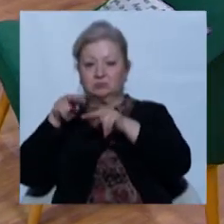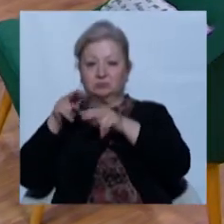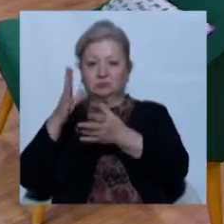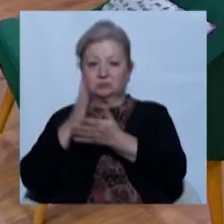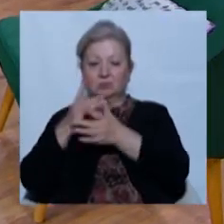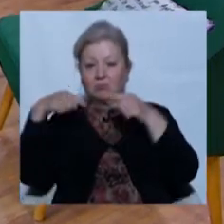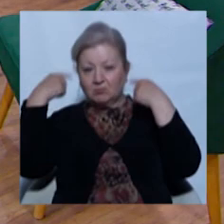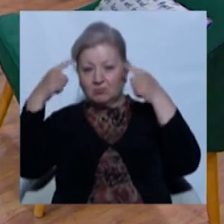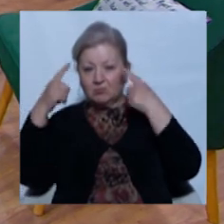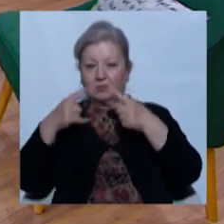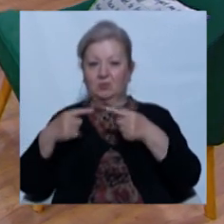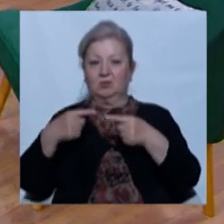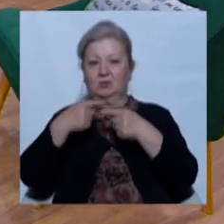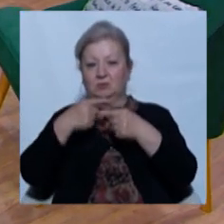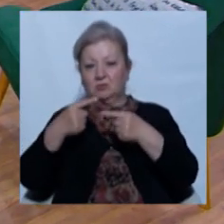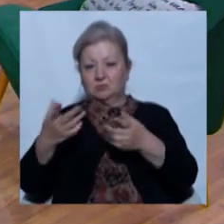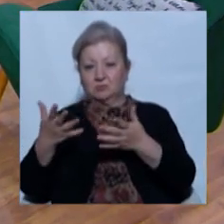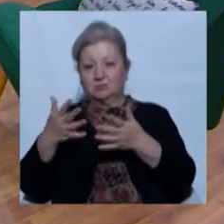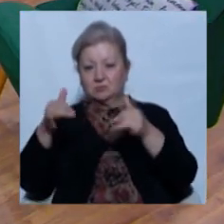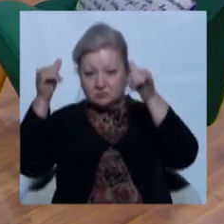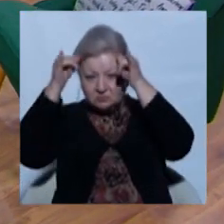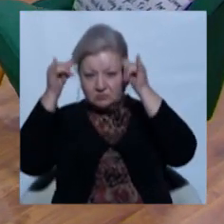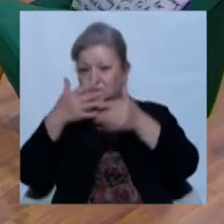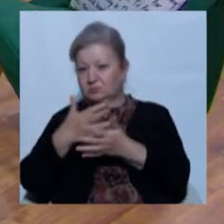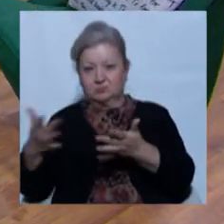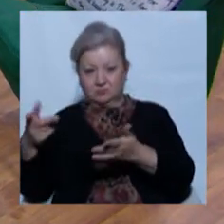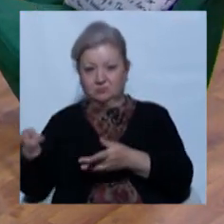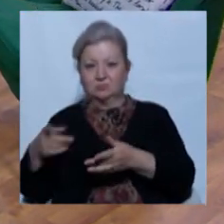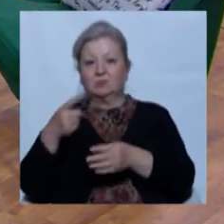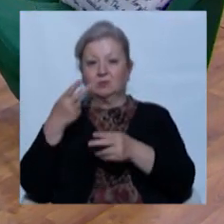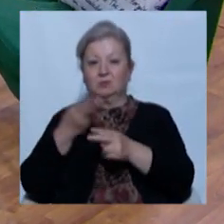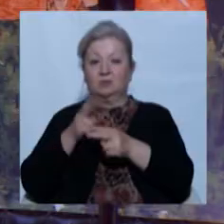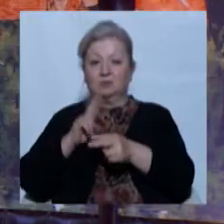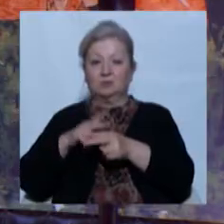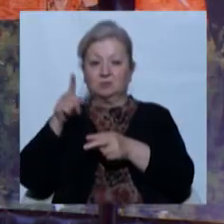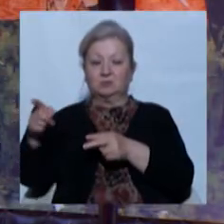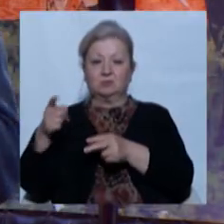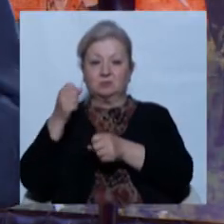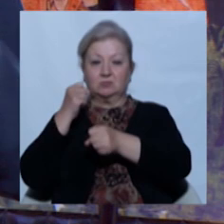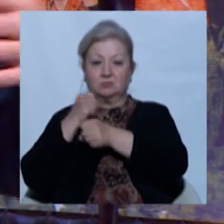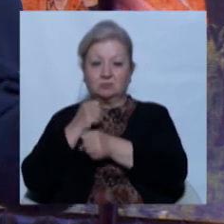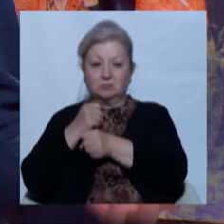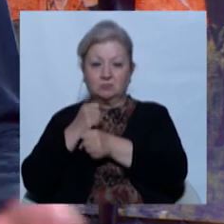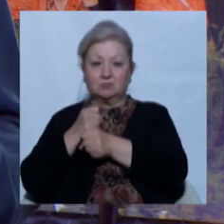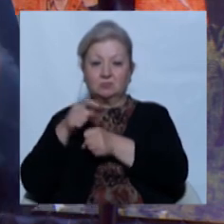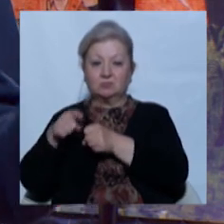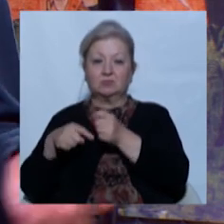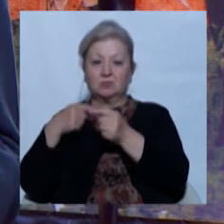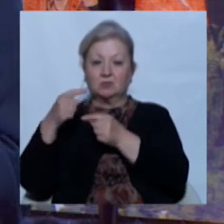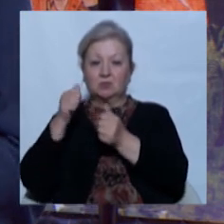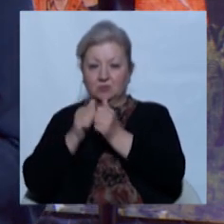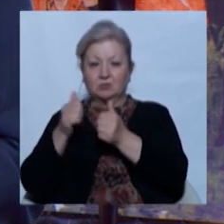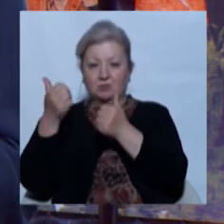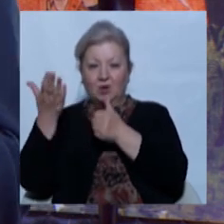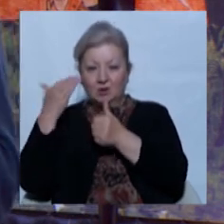მეცხოველეობაზე, მესაქონლეობაზე და შესაბამისად ისინი აწარმოებდნენ თავიანთ აი ყოველთვის და